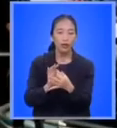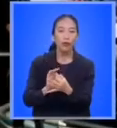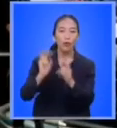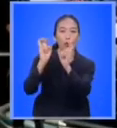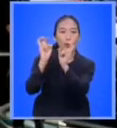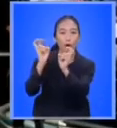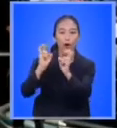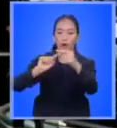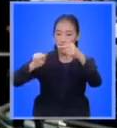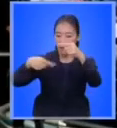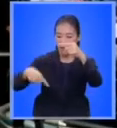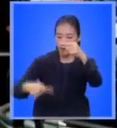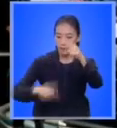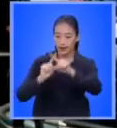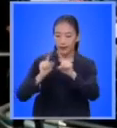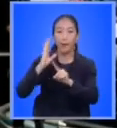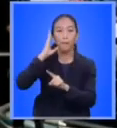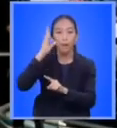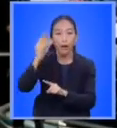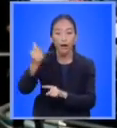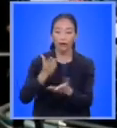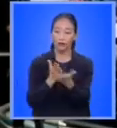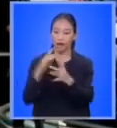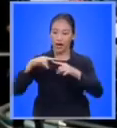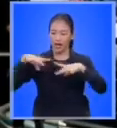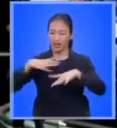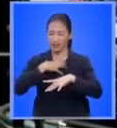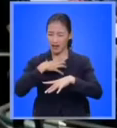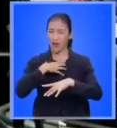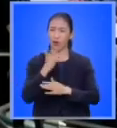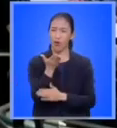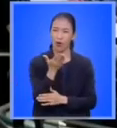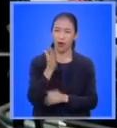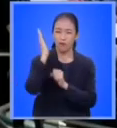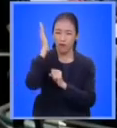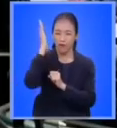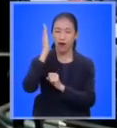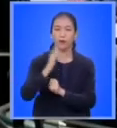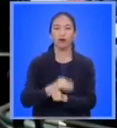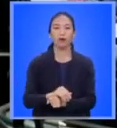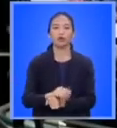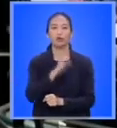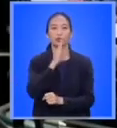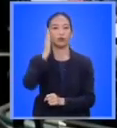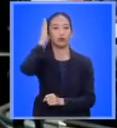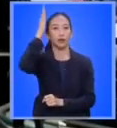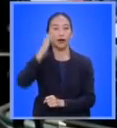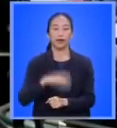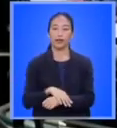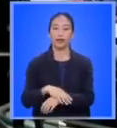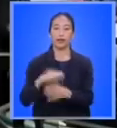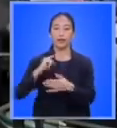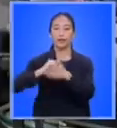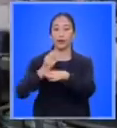ไว้วางใจเมื่อใดนะครับซึ่งฝ่ายค้านก็ตั้งใจว่าอยากจะให้มีการอภิปรายก่อนที่จะมีการเลือกตั้งซ่อมในจังหวัดกำแพงเพชรหรือวัน